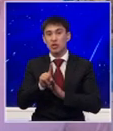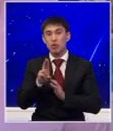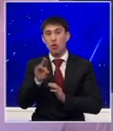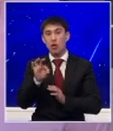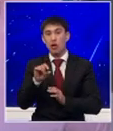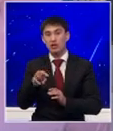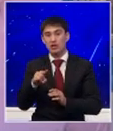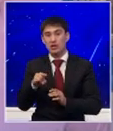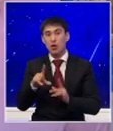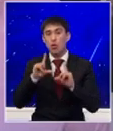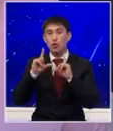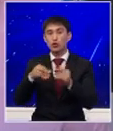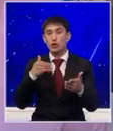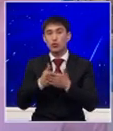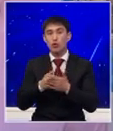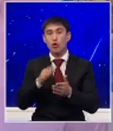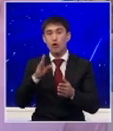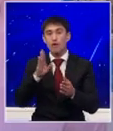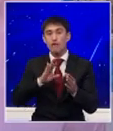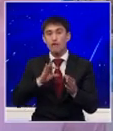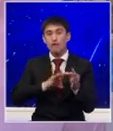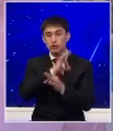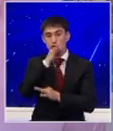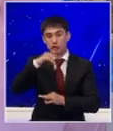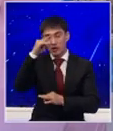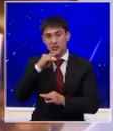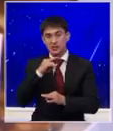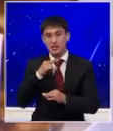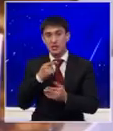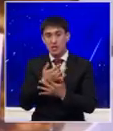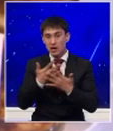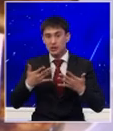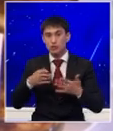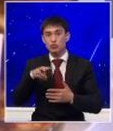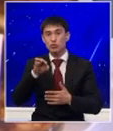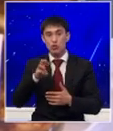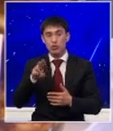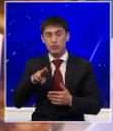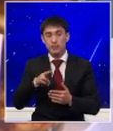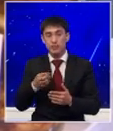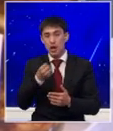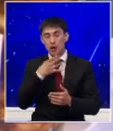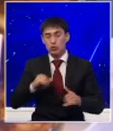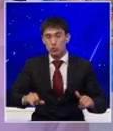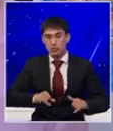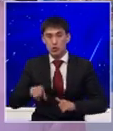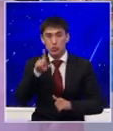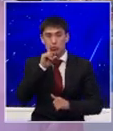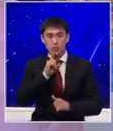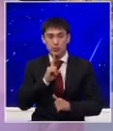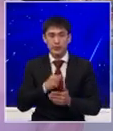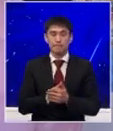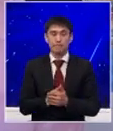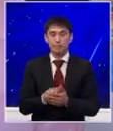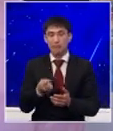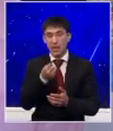и потом уезжаем до восточного Казахстана. Поэтому разный у нас мед. Хороший базар, удобный